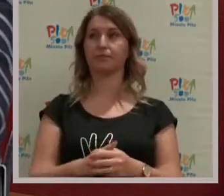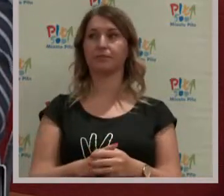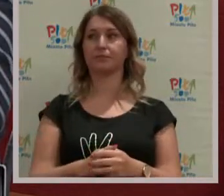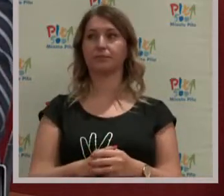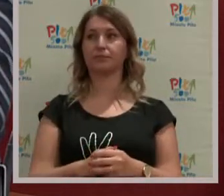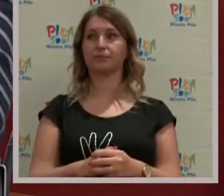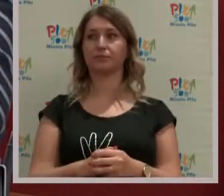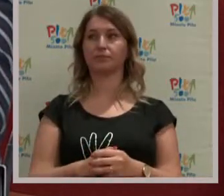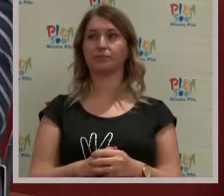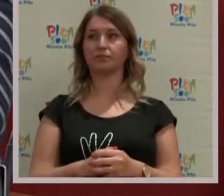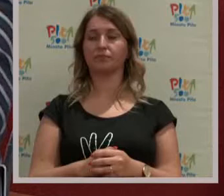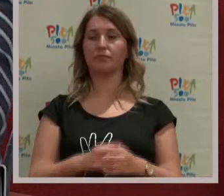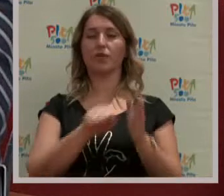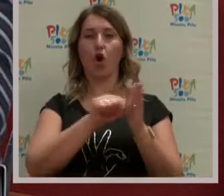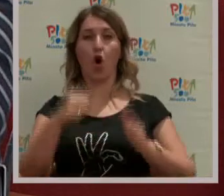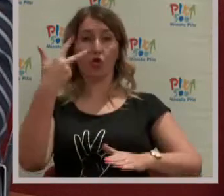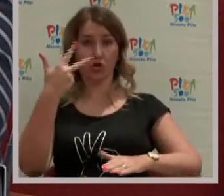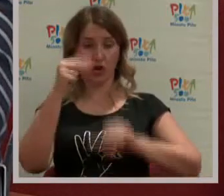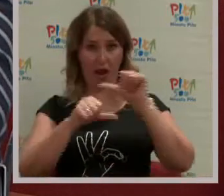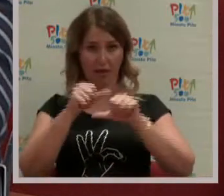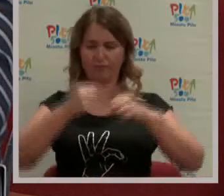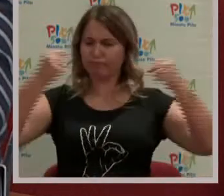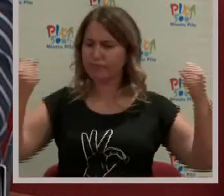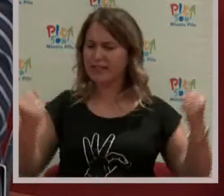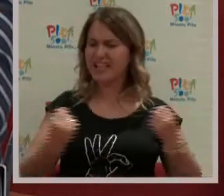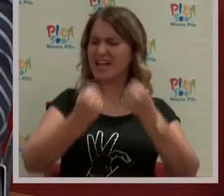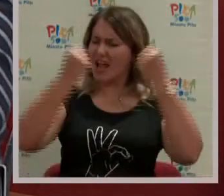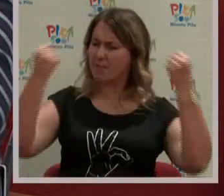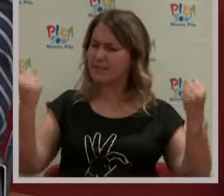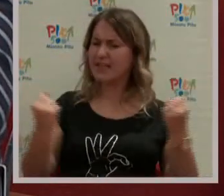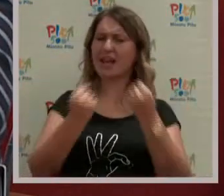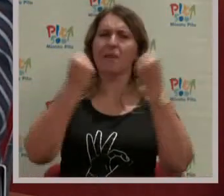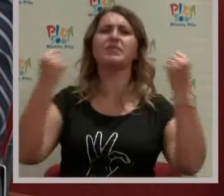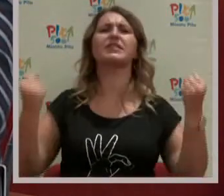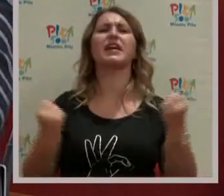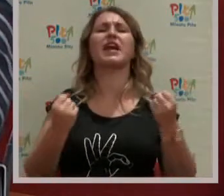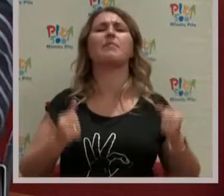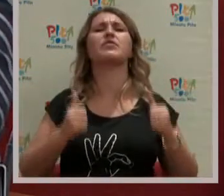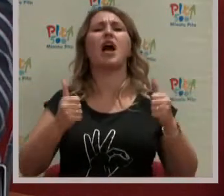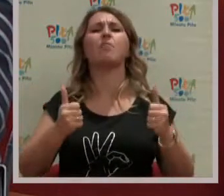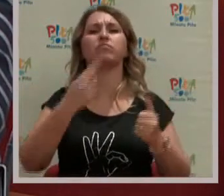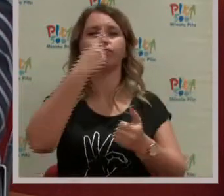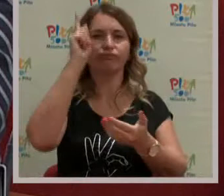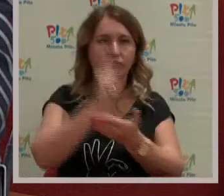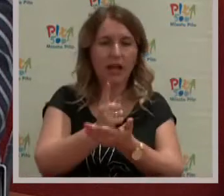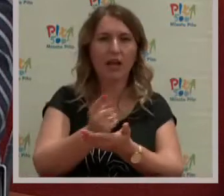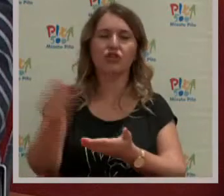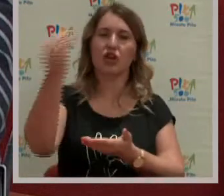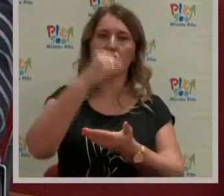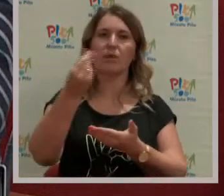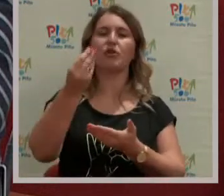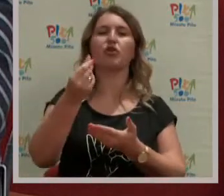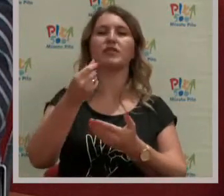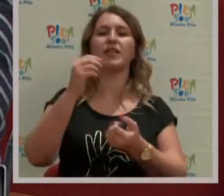wpłynęły od 3 lat staramy się o dofinansowanie kolejnych naszych projektów to jest przebudowę zakończenia właściwie przebudowy